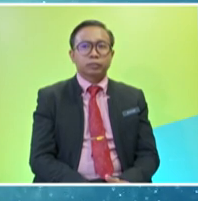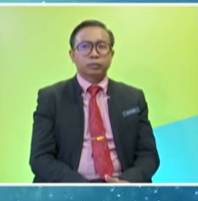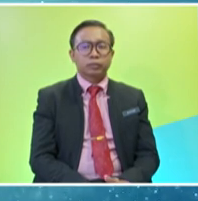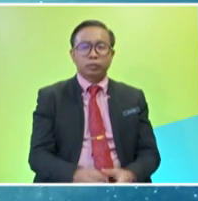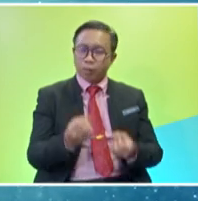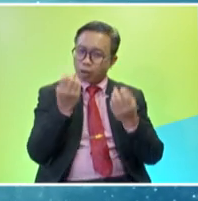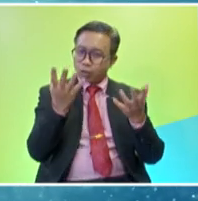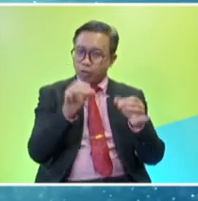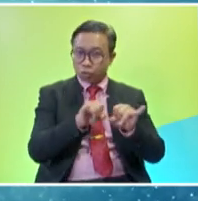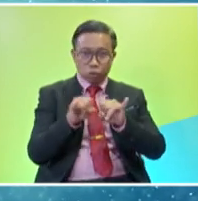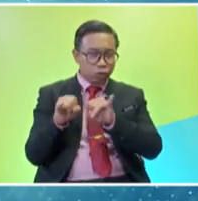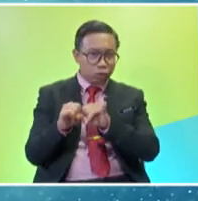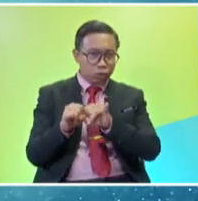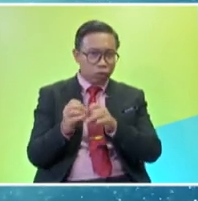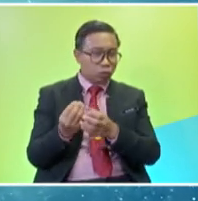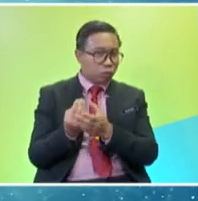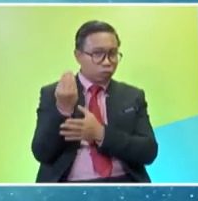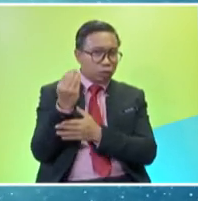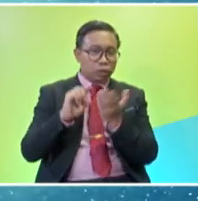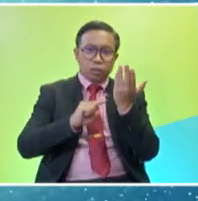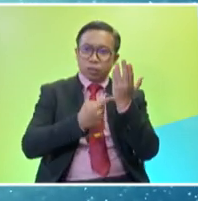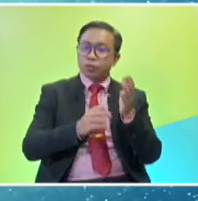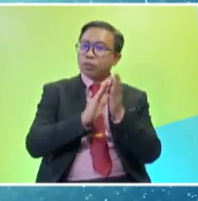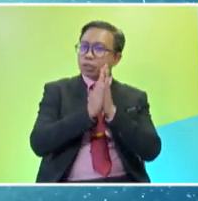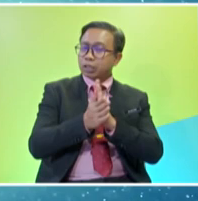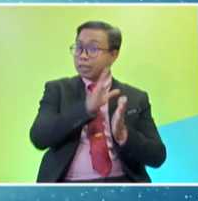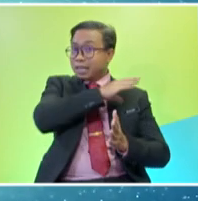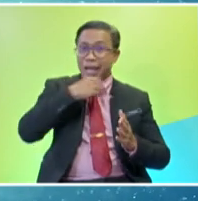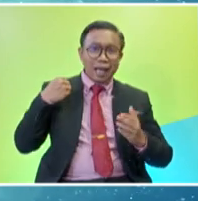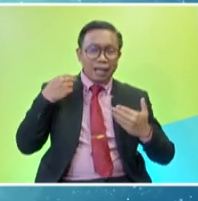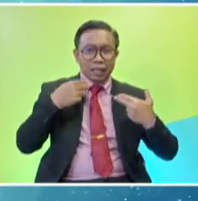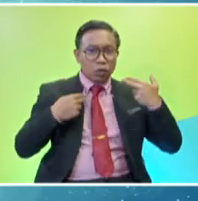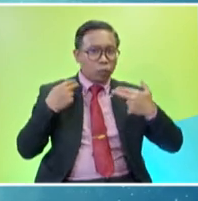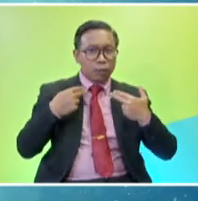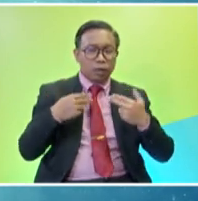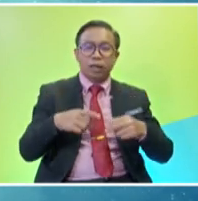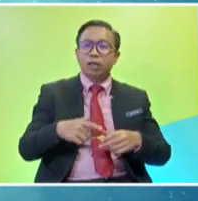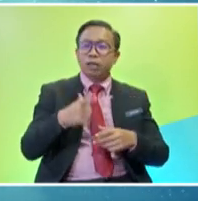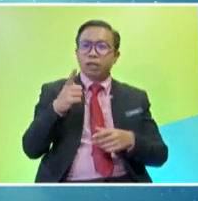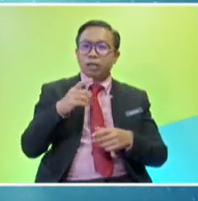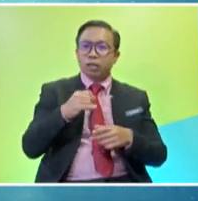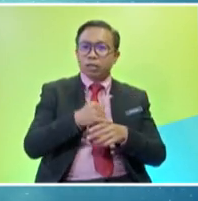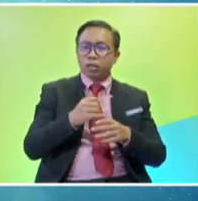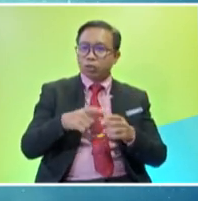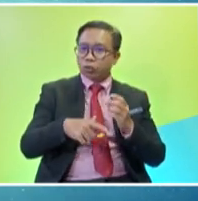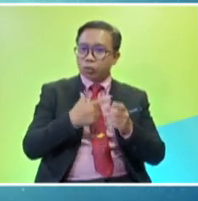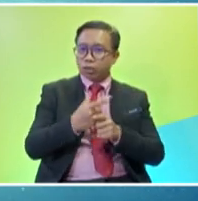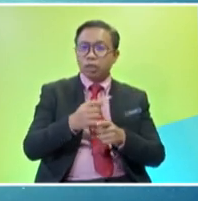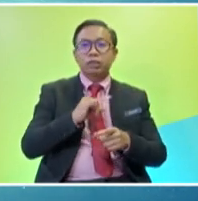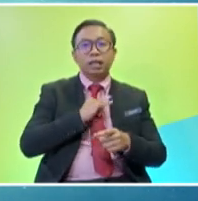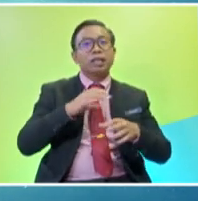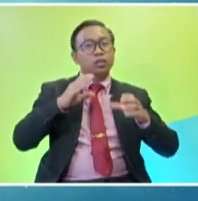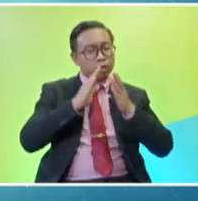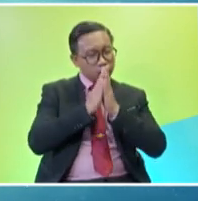berbagai jenis tumbuhan semula jadi dan hidup palia di dunia hal ini memberi saya lebih menghargai anak sekitar